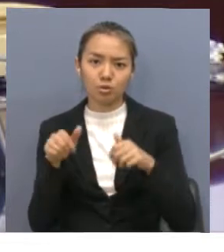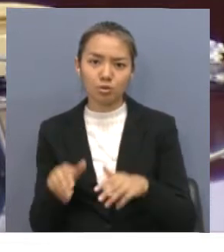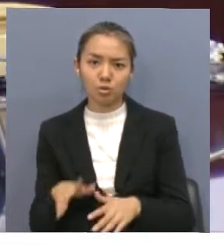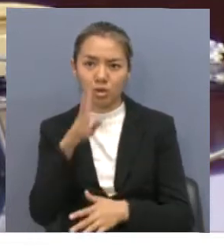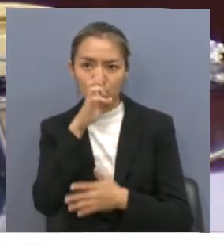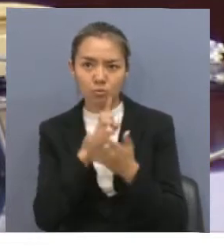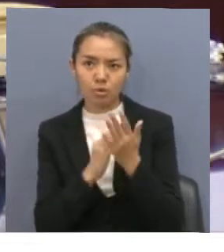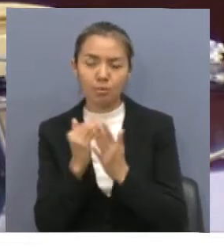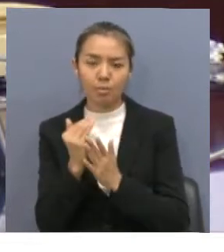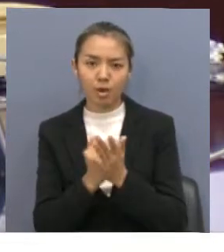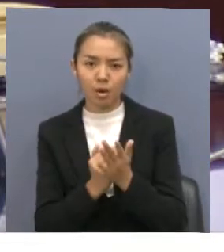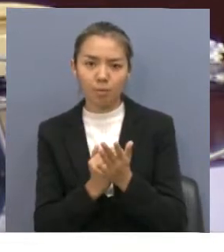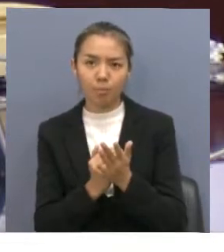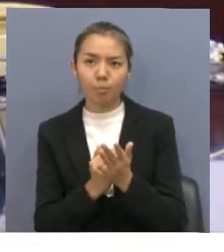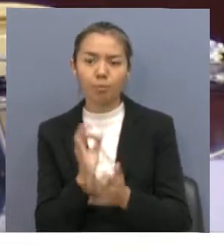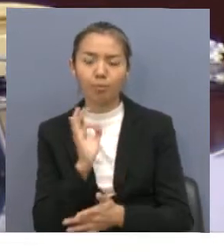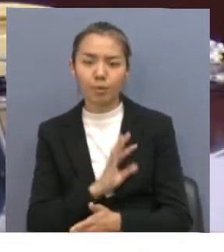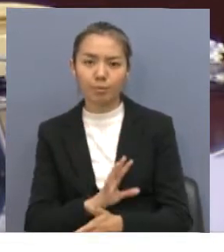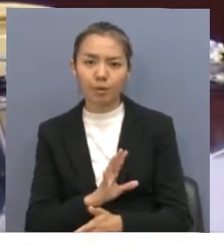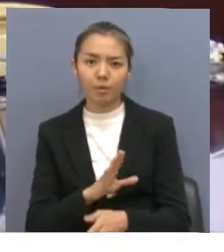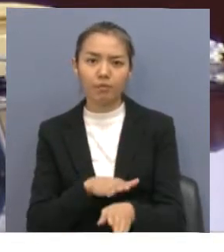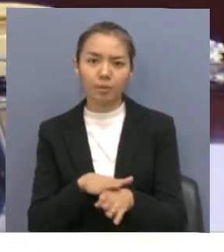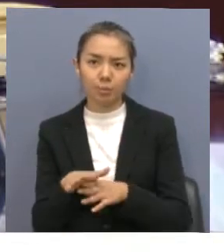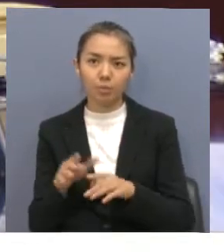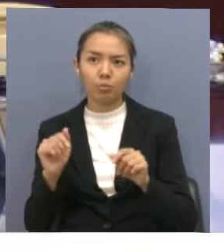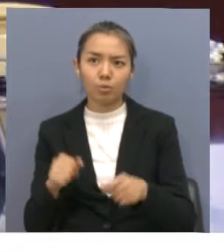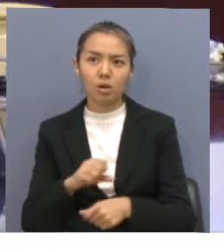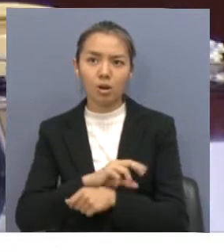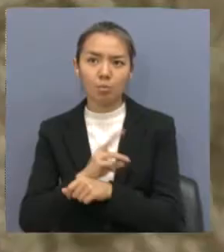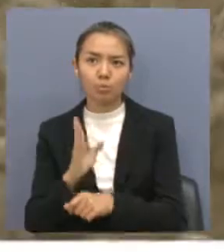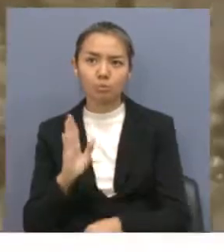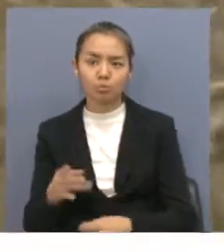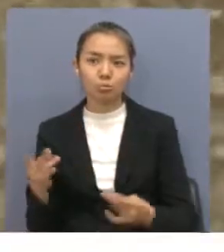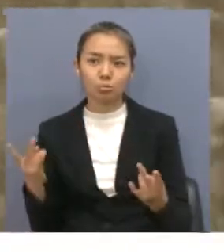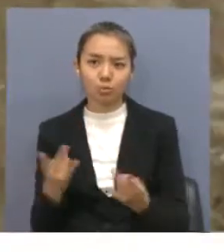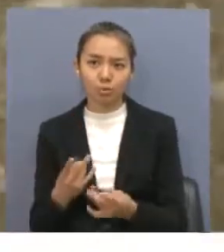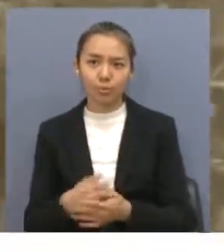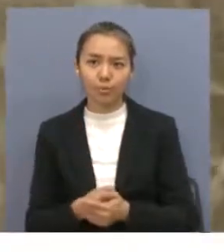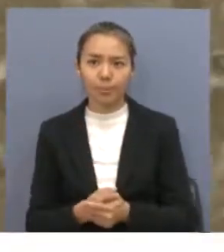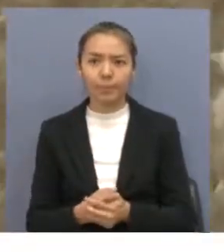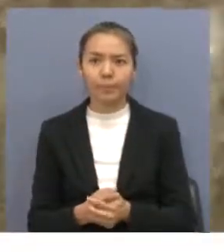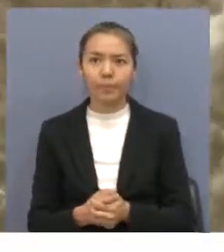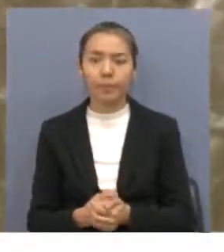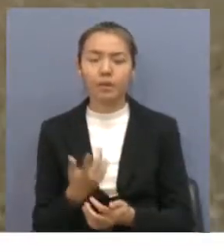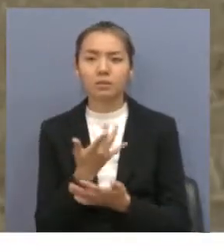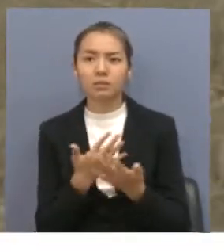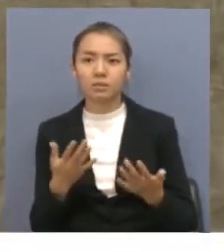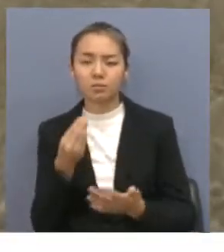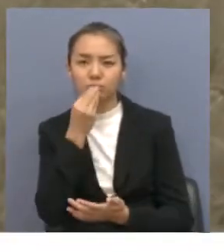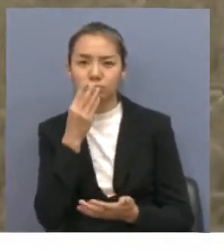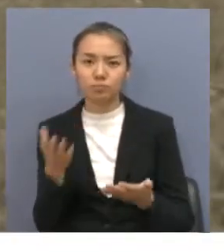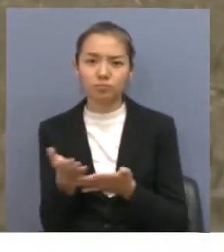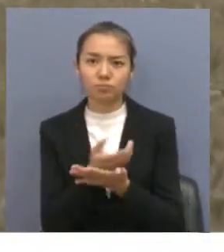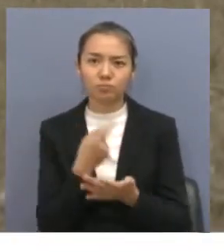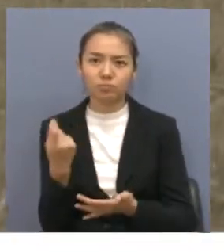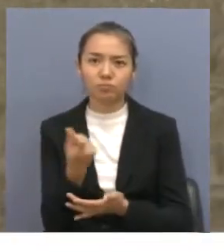мемлекет бағдарламаның шеңберінде тиімді іске асыруын қамтамасыз ету қажет. Кешікпе жиын терім науқаны бірқатар өңірде дәнді дақылдарды